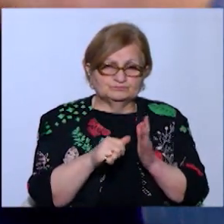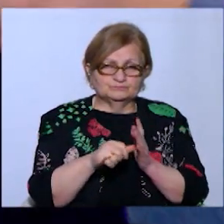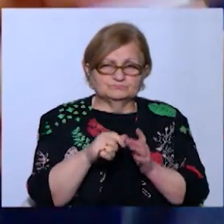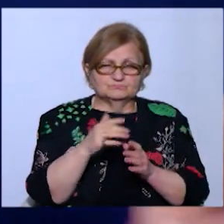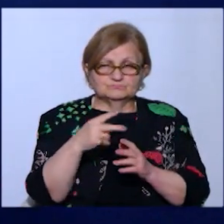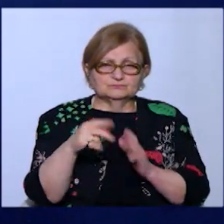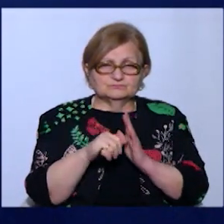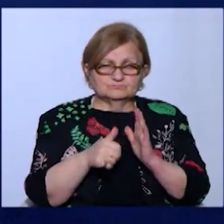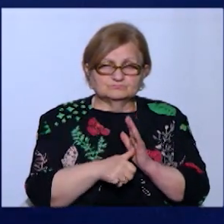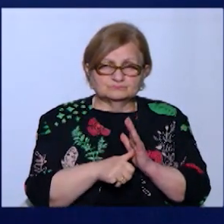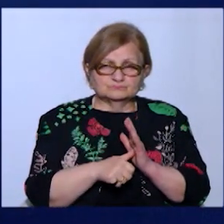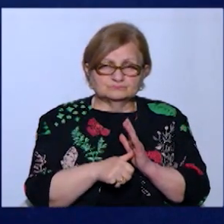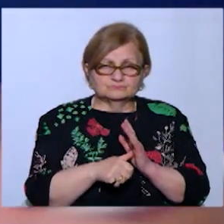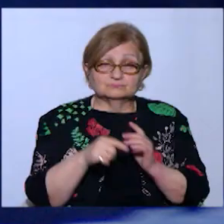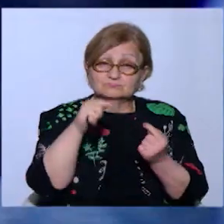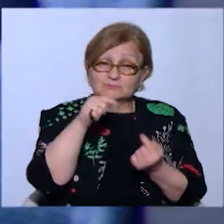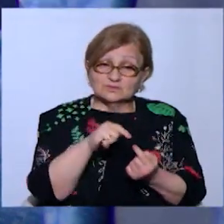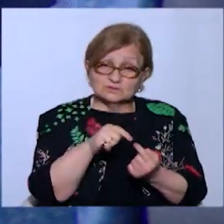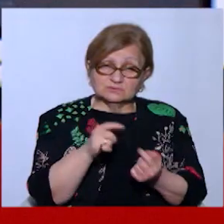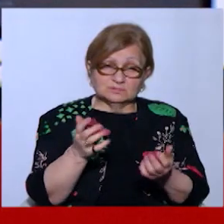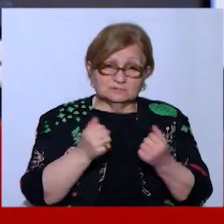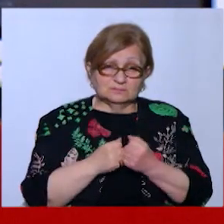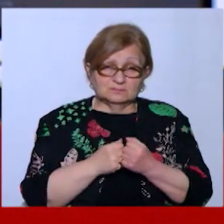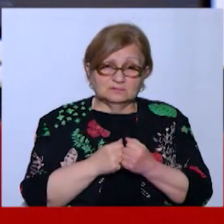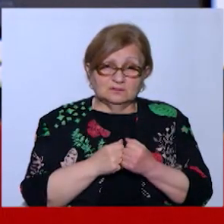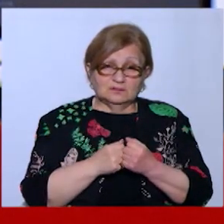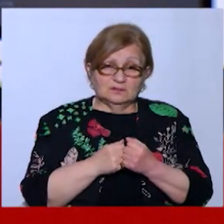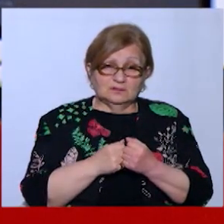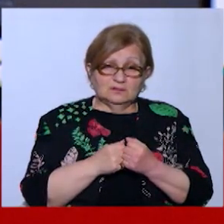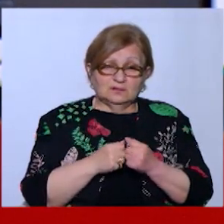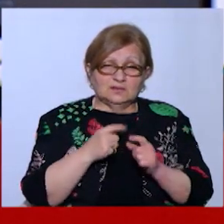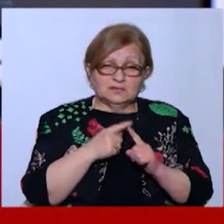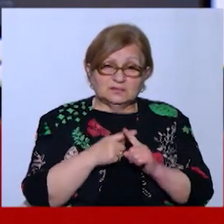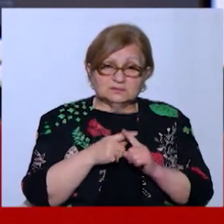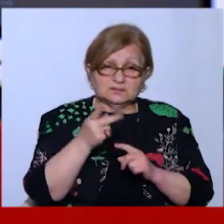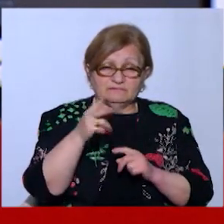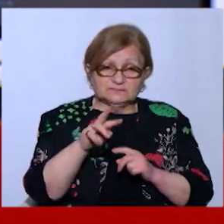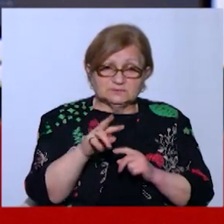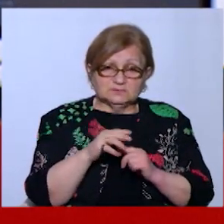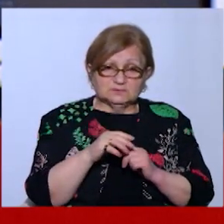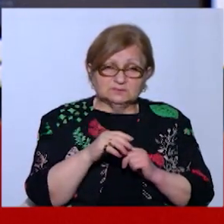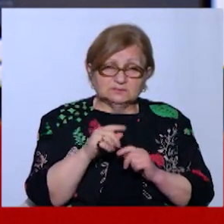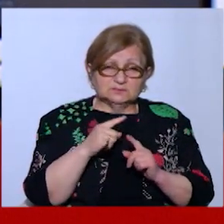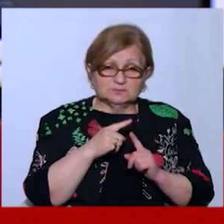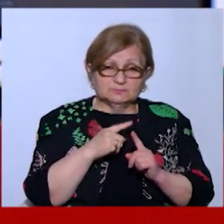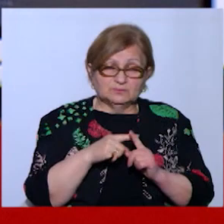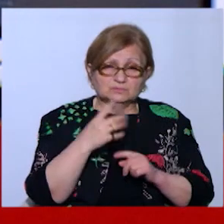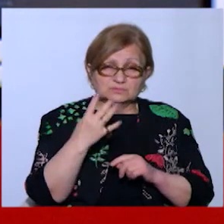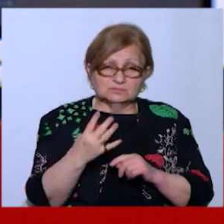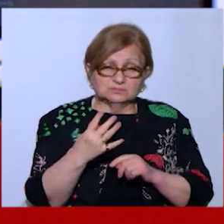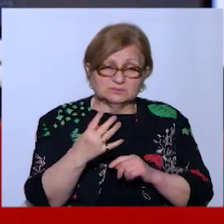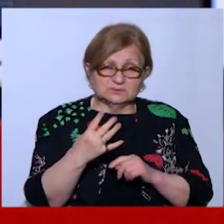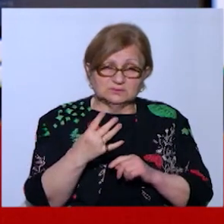უდრის 16-ს და შესაბამისად მიიღება აი ესეთი კვადრატული განტოლება x კვადრატ +